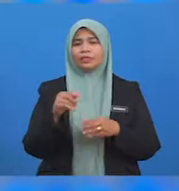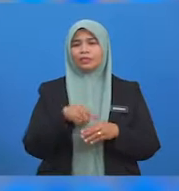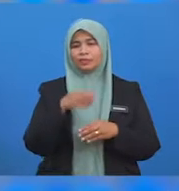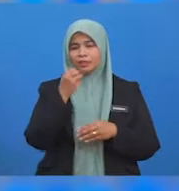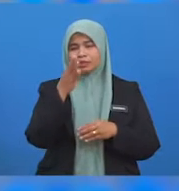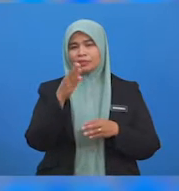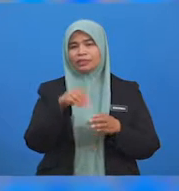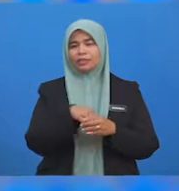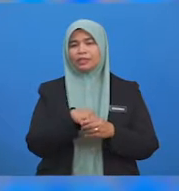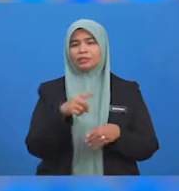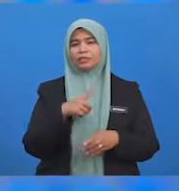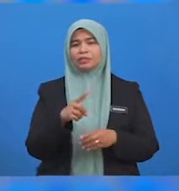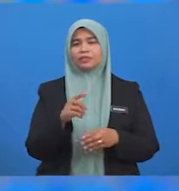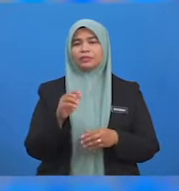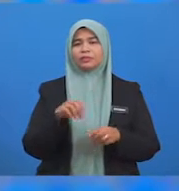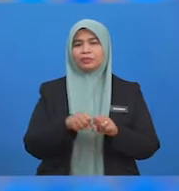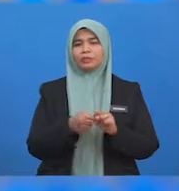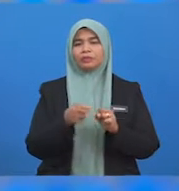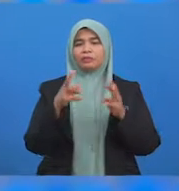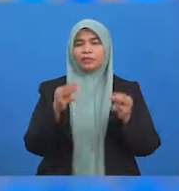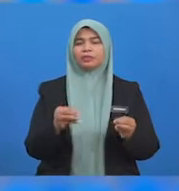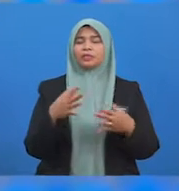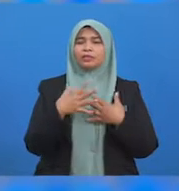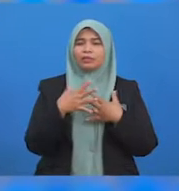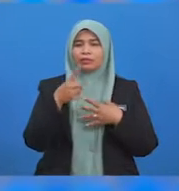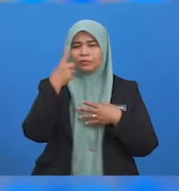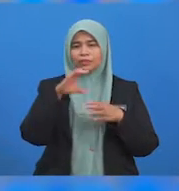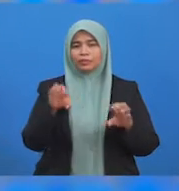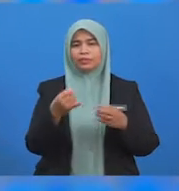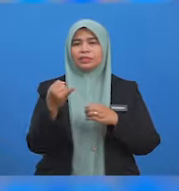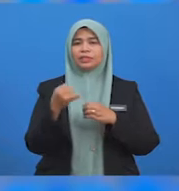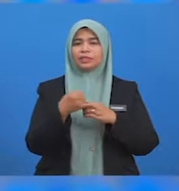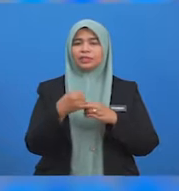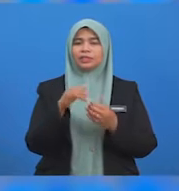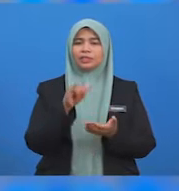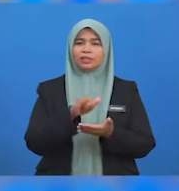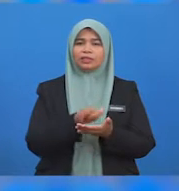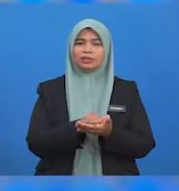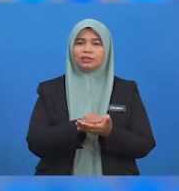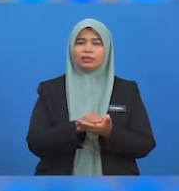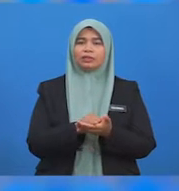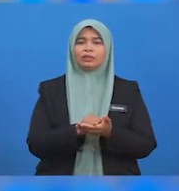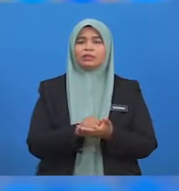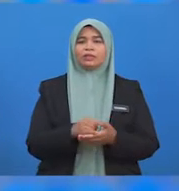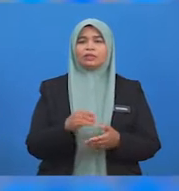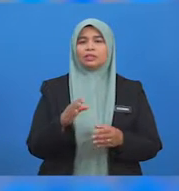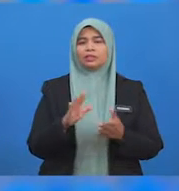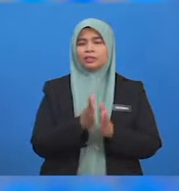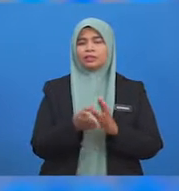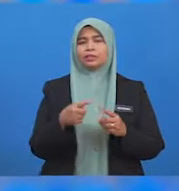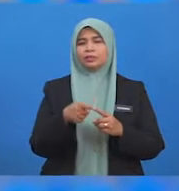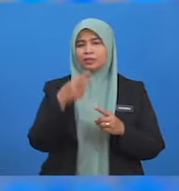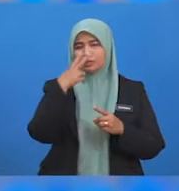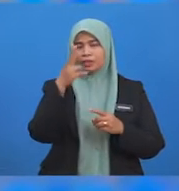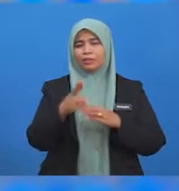Apabila melihat hukuman yang dinyatakan, contohnya hukuman sebatan 100 kali bagi